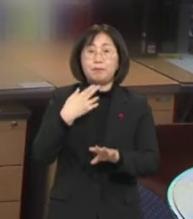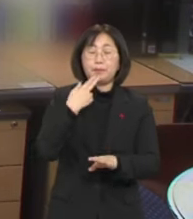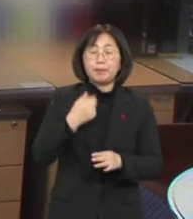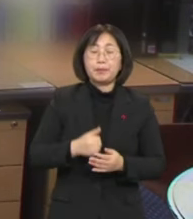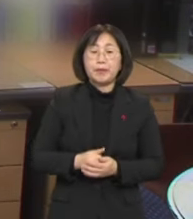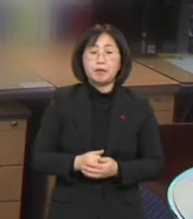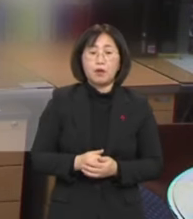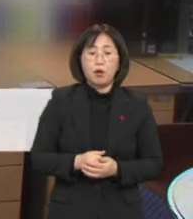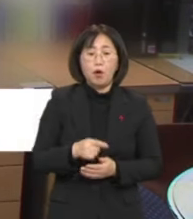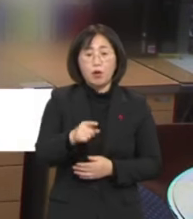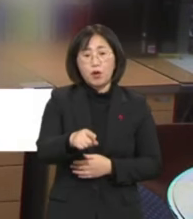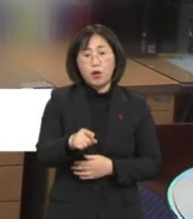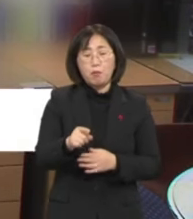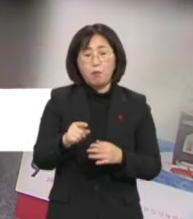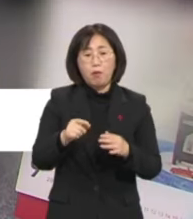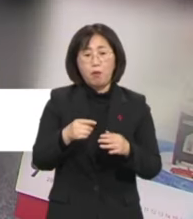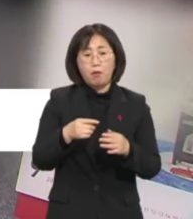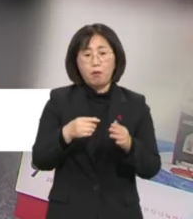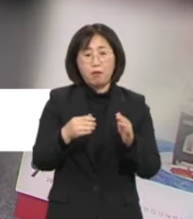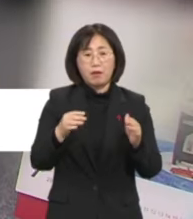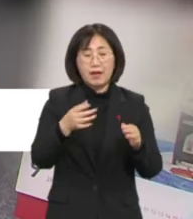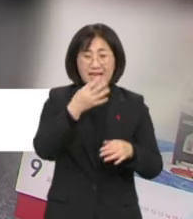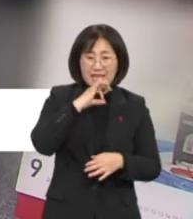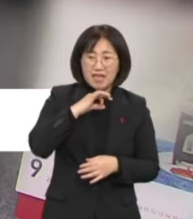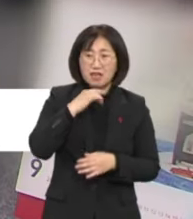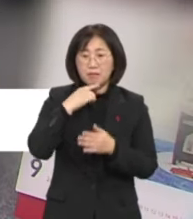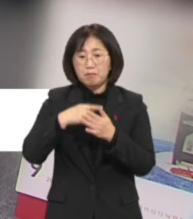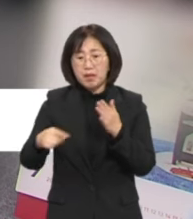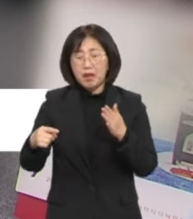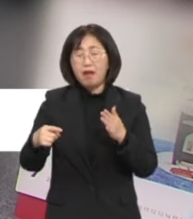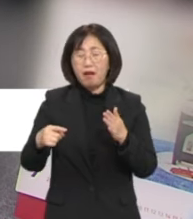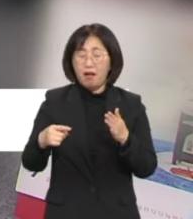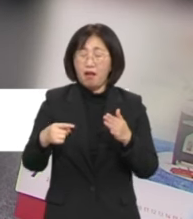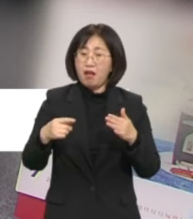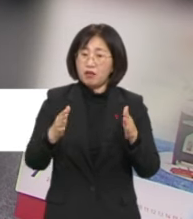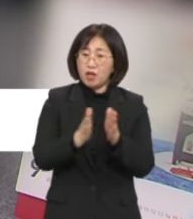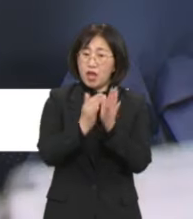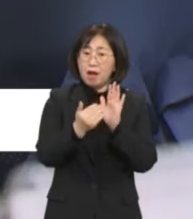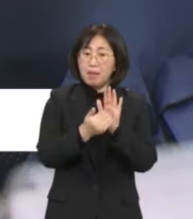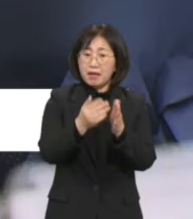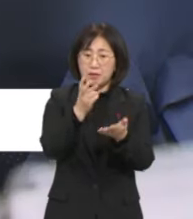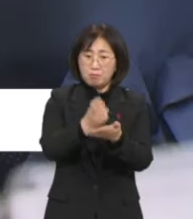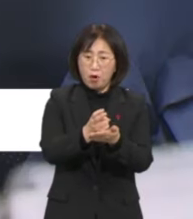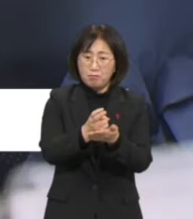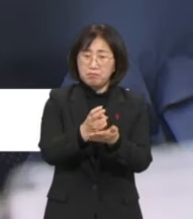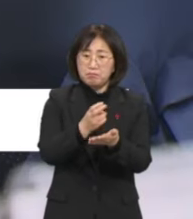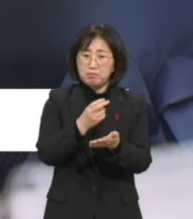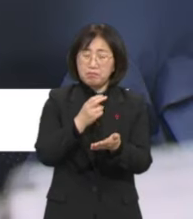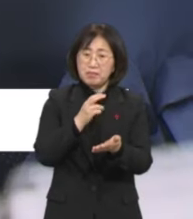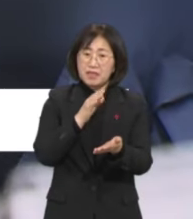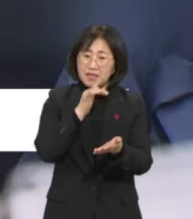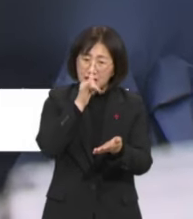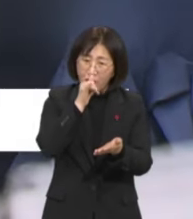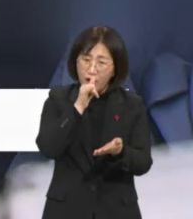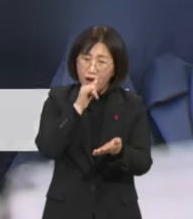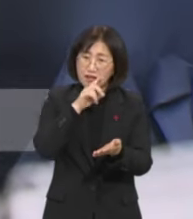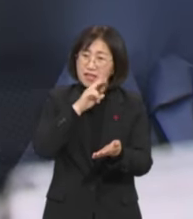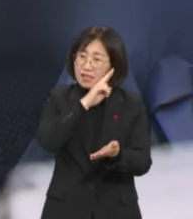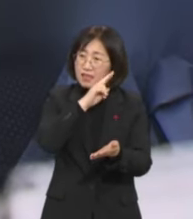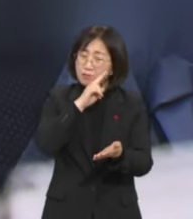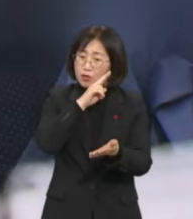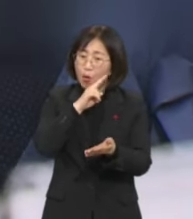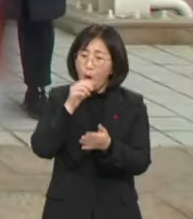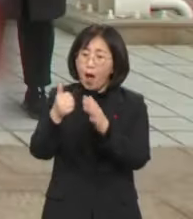다만 관련 업계에 이해충돌방지법을 위반할 가능성이 있다는 사실만으로 제안하면 정상적인 의정활동이 어려워질 수